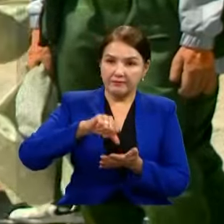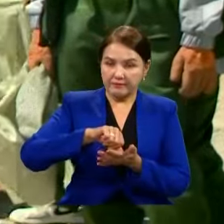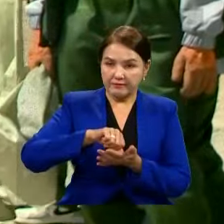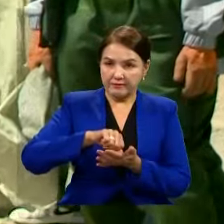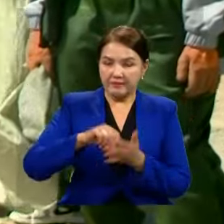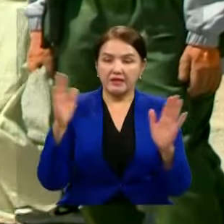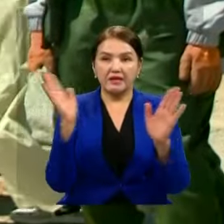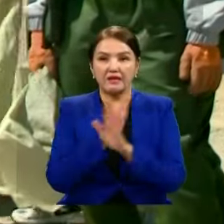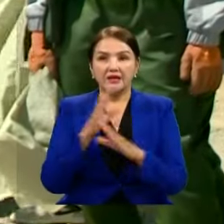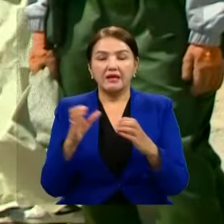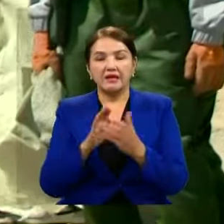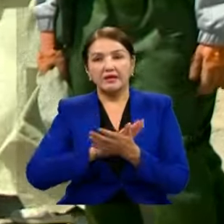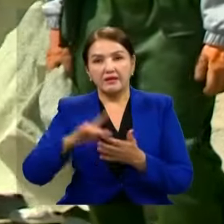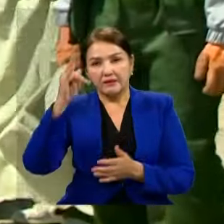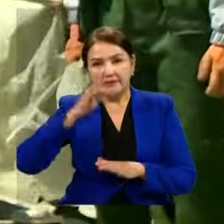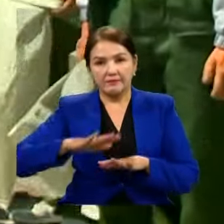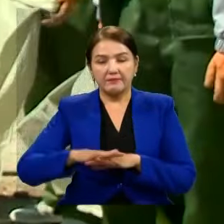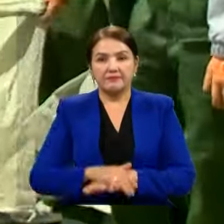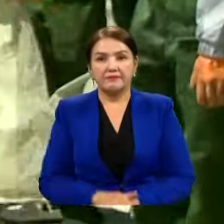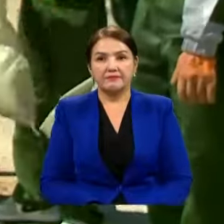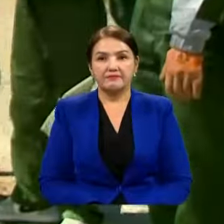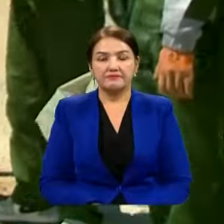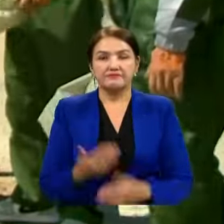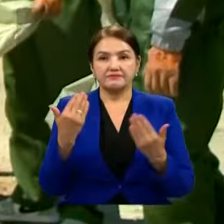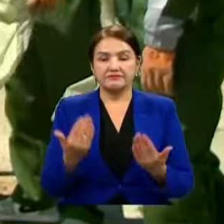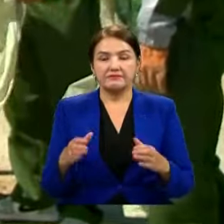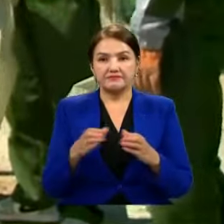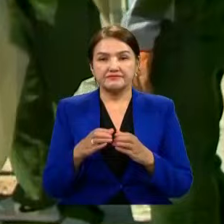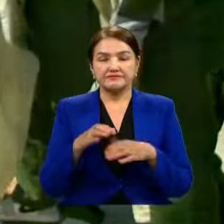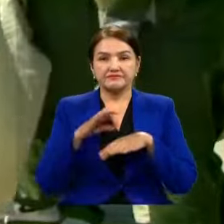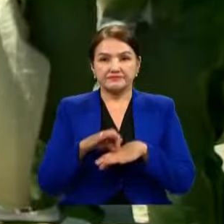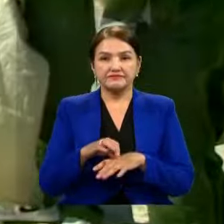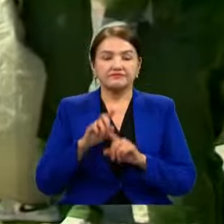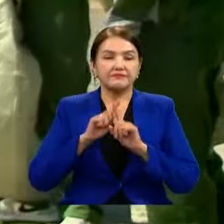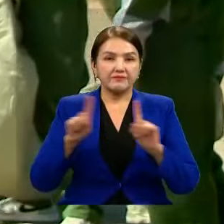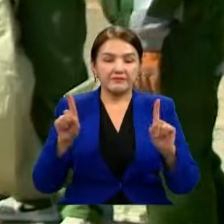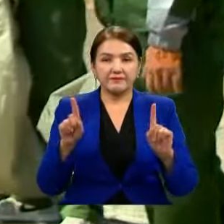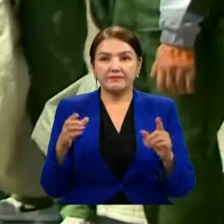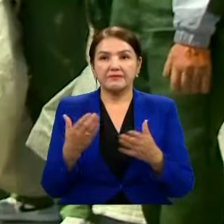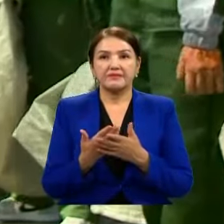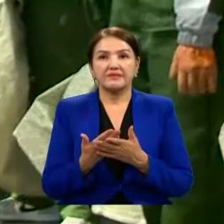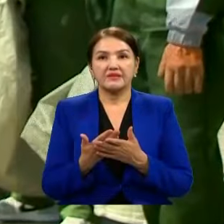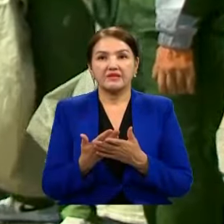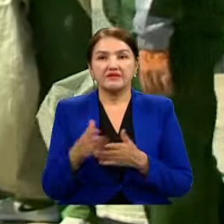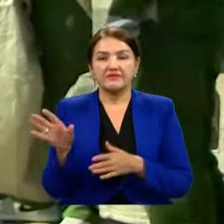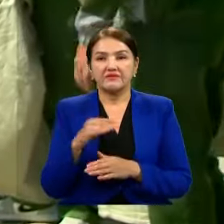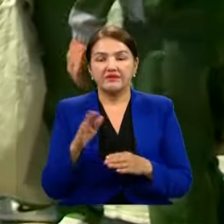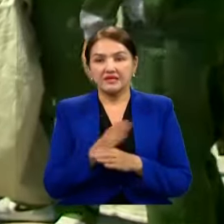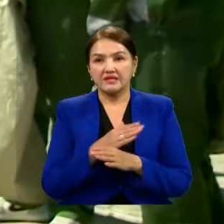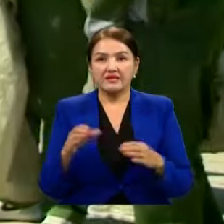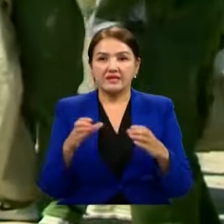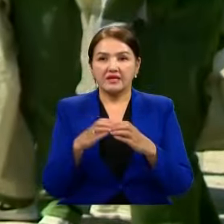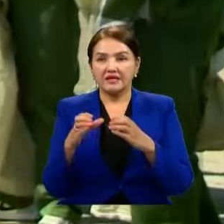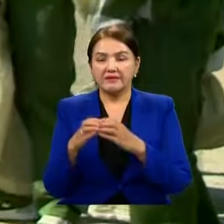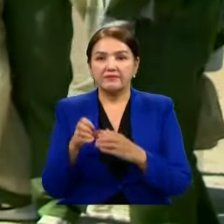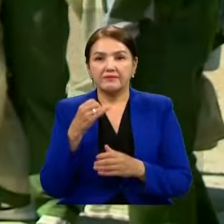к экологической акции «Таза Казахстан». Сегодняшняя акция проходит в необычном формате. Все делятся на команды,